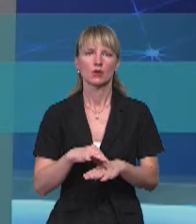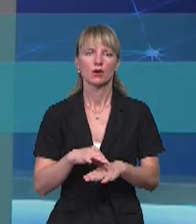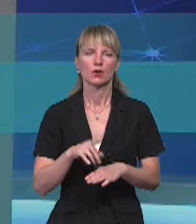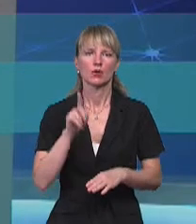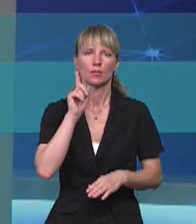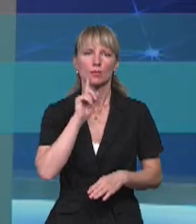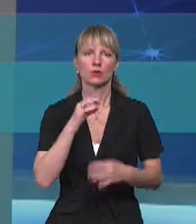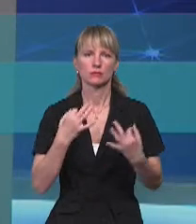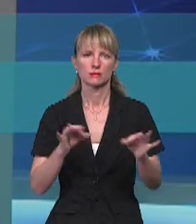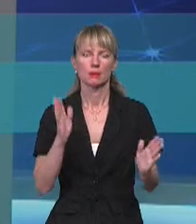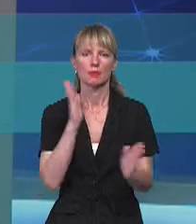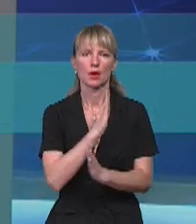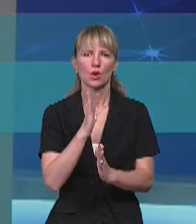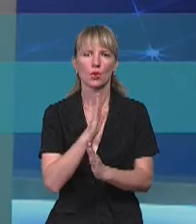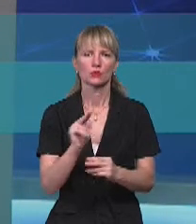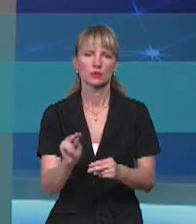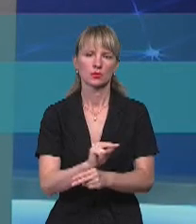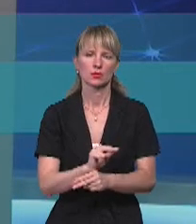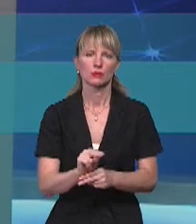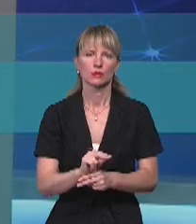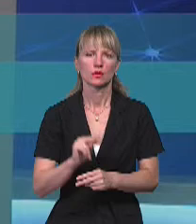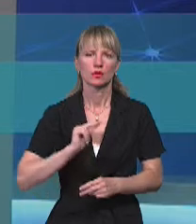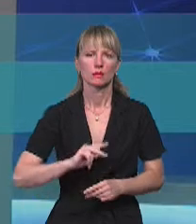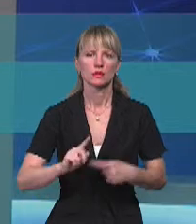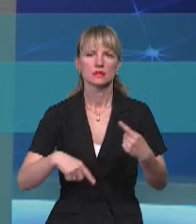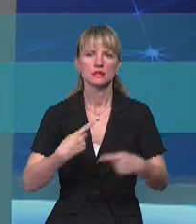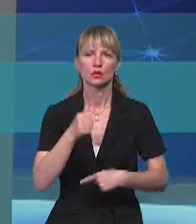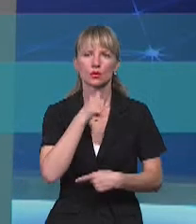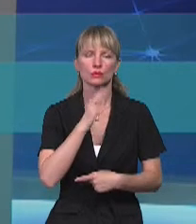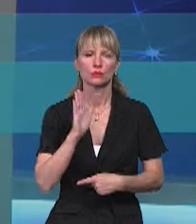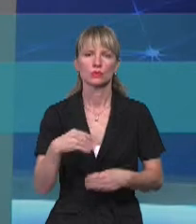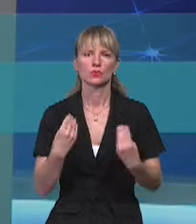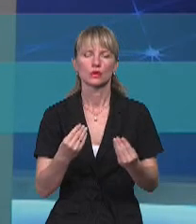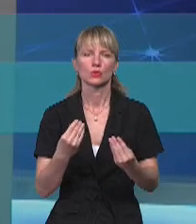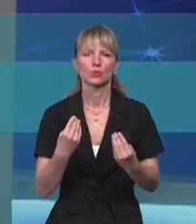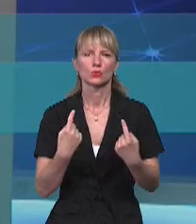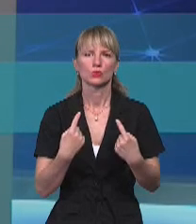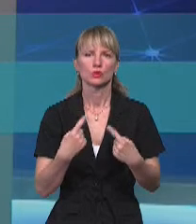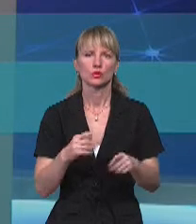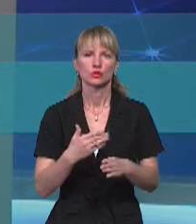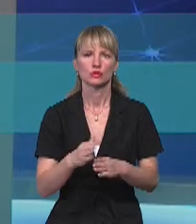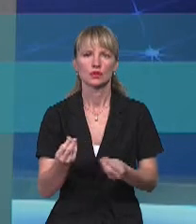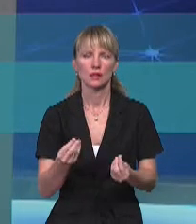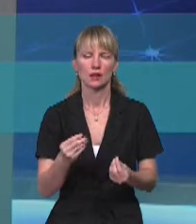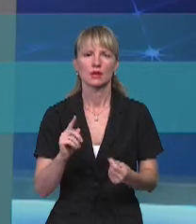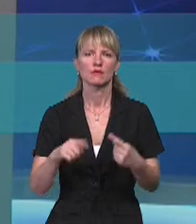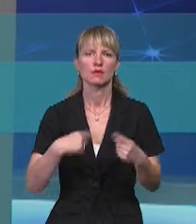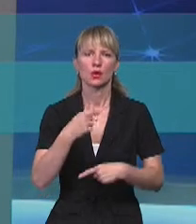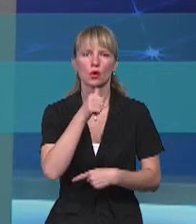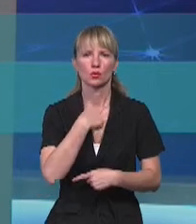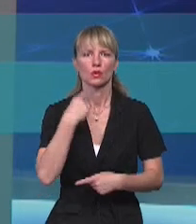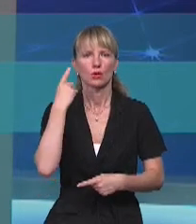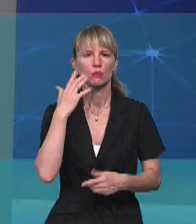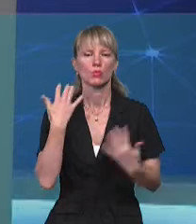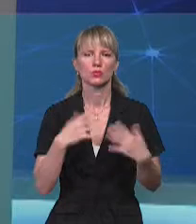пока позволит погода, проведем эти работы, уже в следующем году будет выделена остальная сумма денег, я надеюсь. И в следующем году мы закончим, я